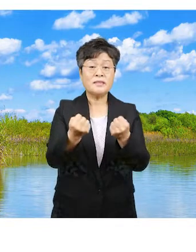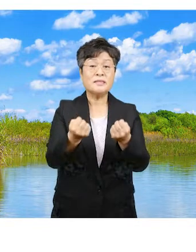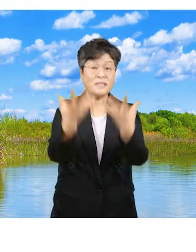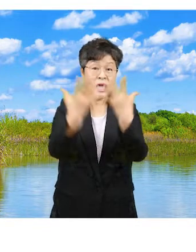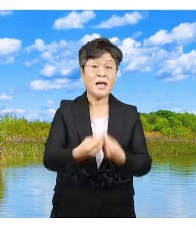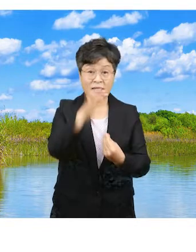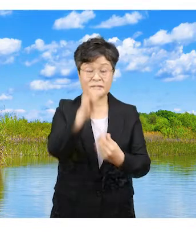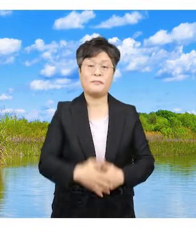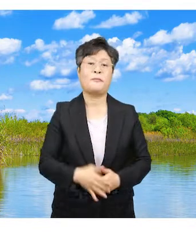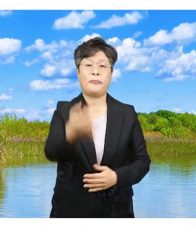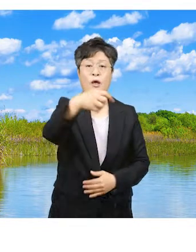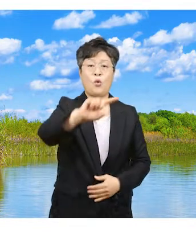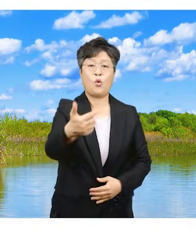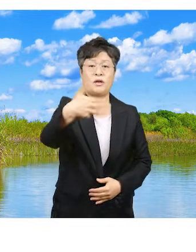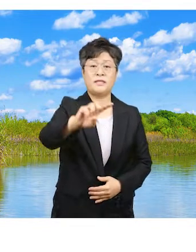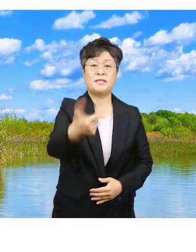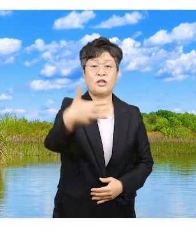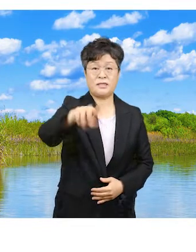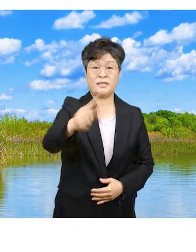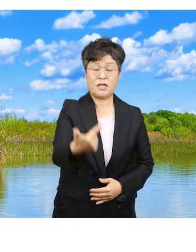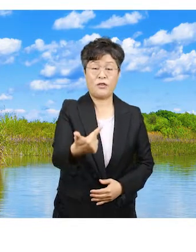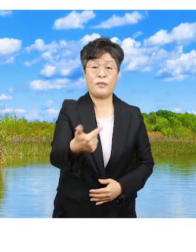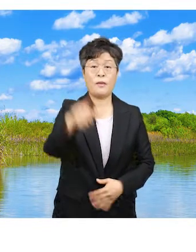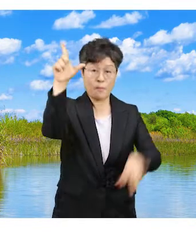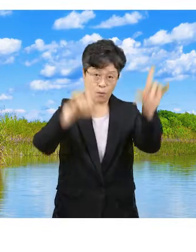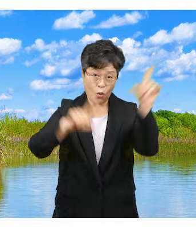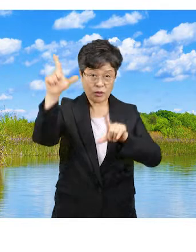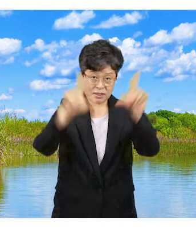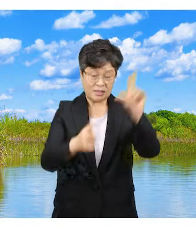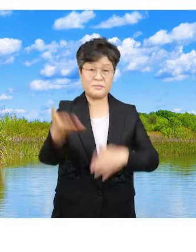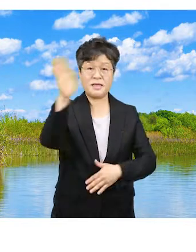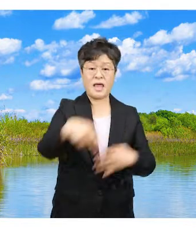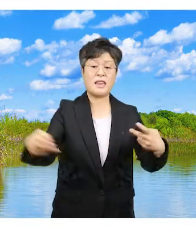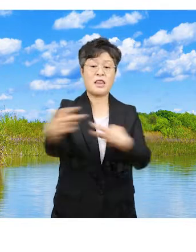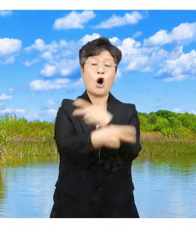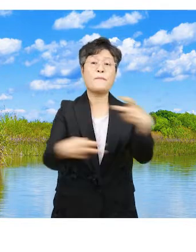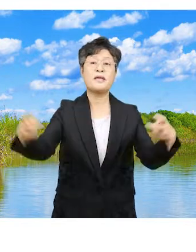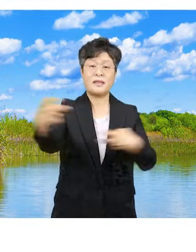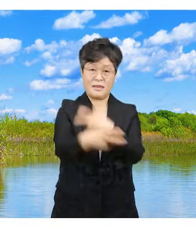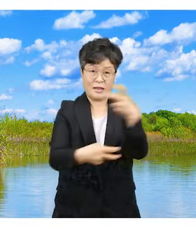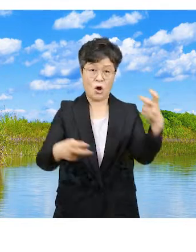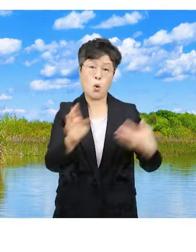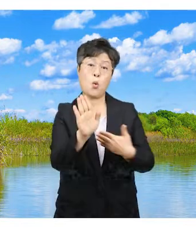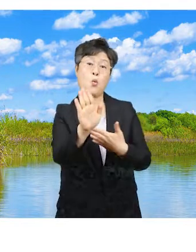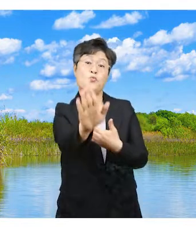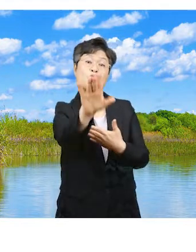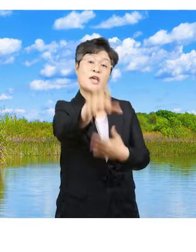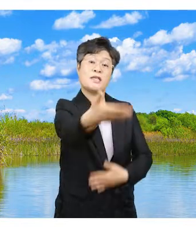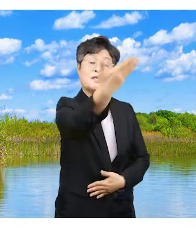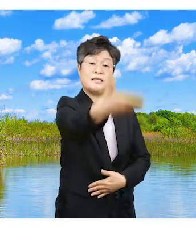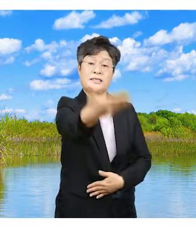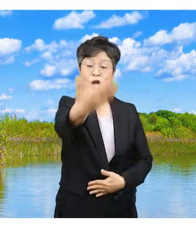합니다. 현재 원천천의 모습인데요. 이 모습은 그 수원 터미널 앞쪽 위로